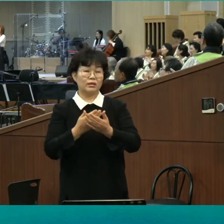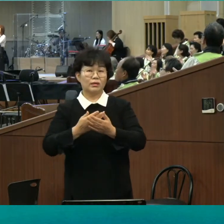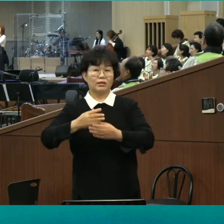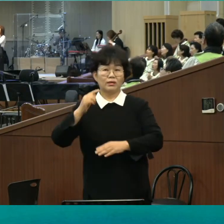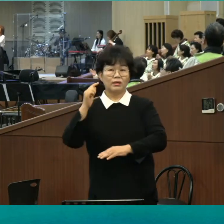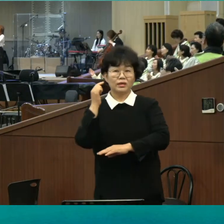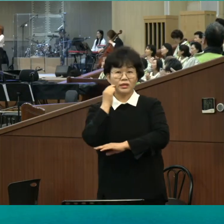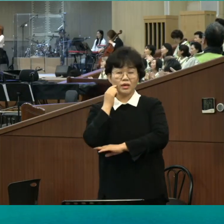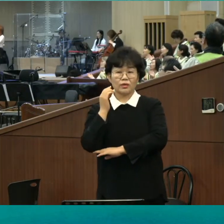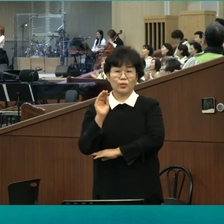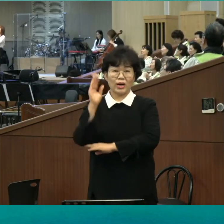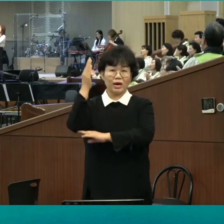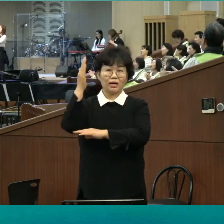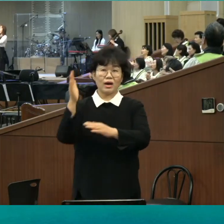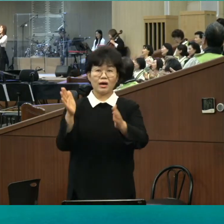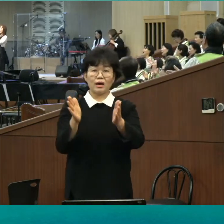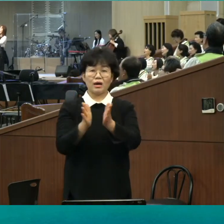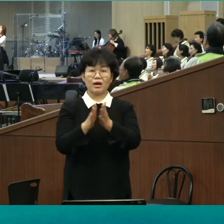영광